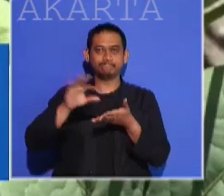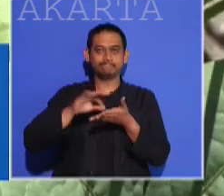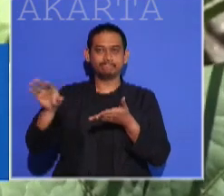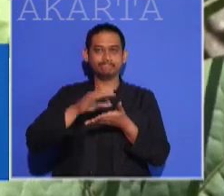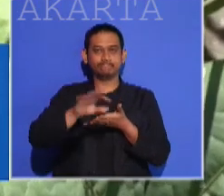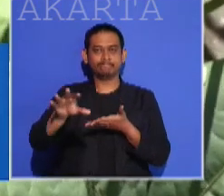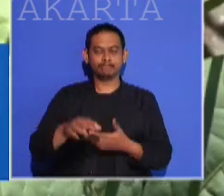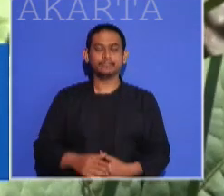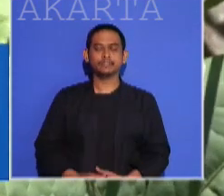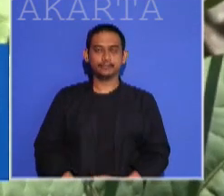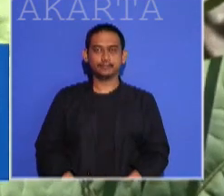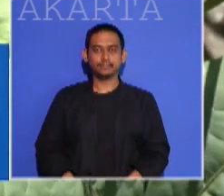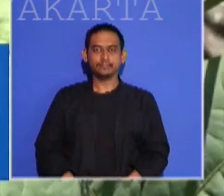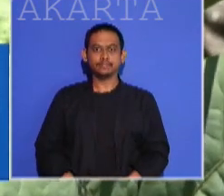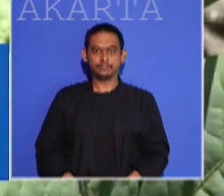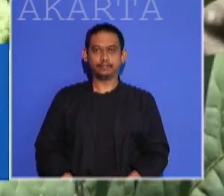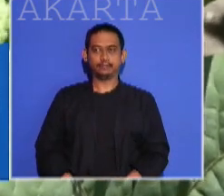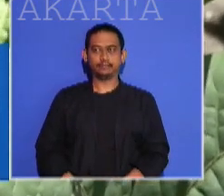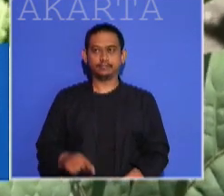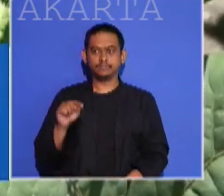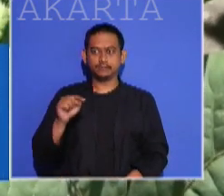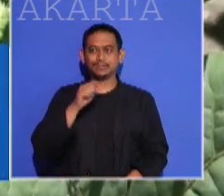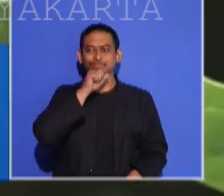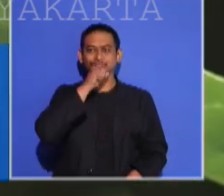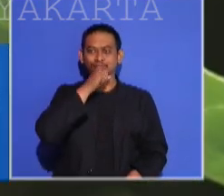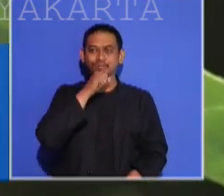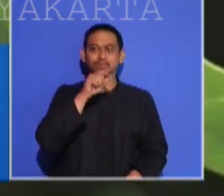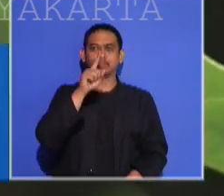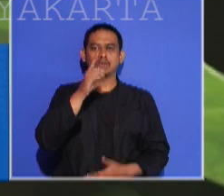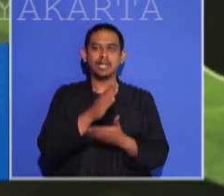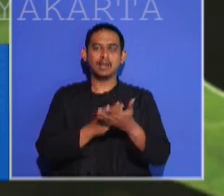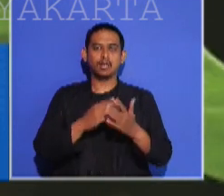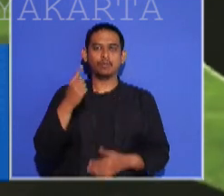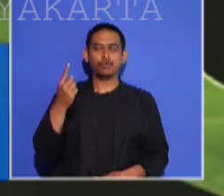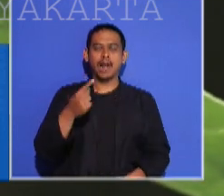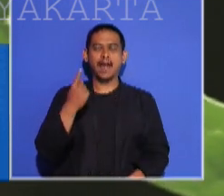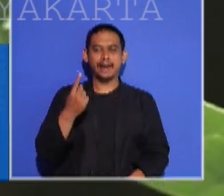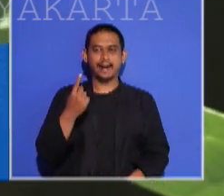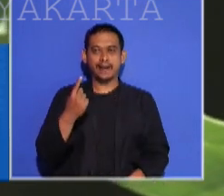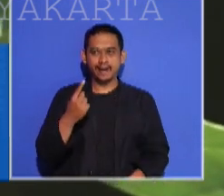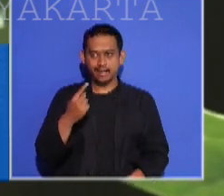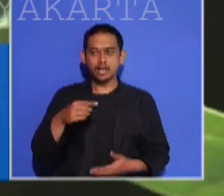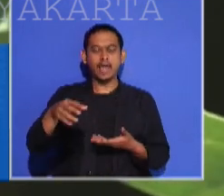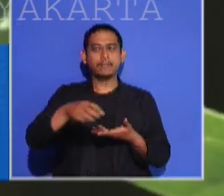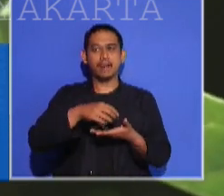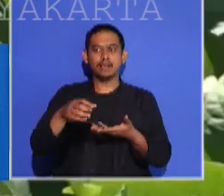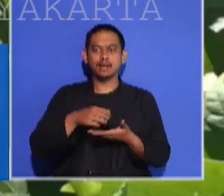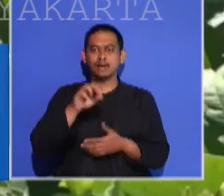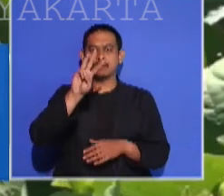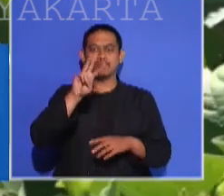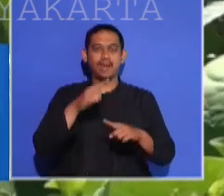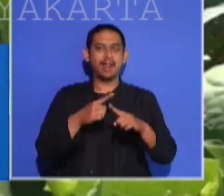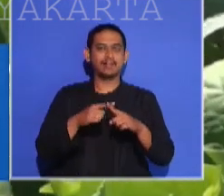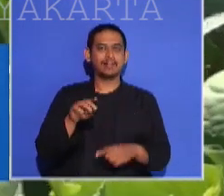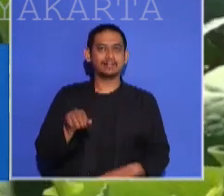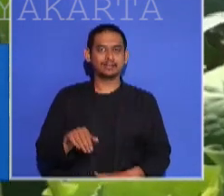Taneman bayung gadhanipun menika sampun ngancik umur 1,5 wulan lan sak menika sampun dipun panen kaping 3. Langkung